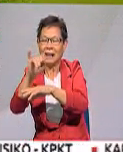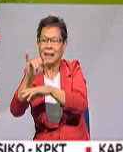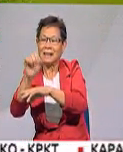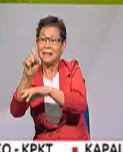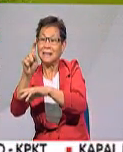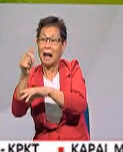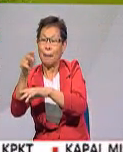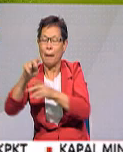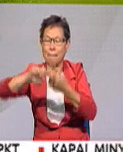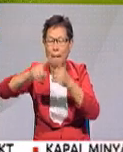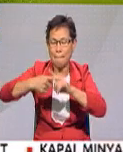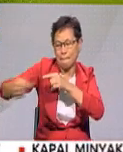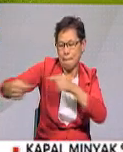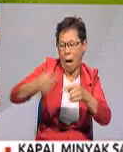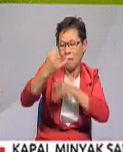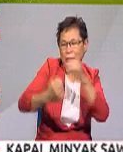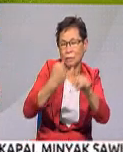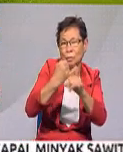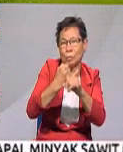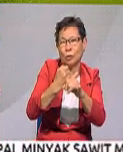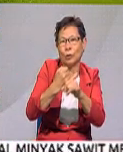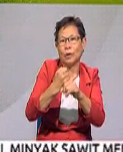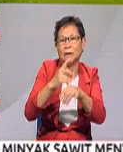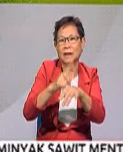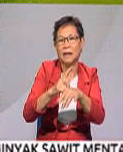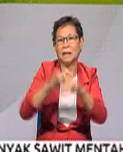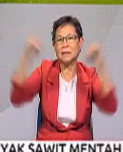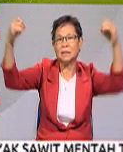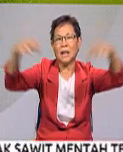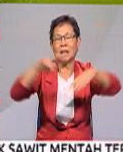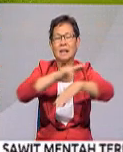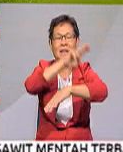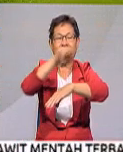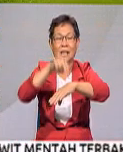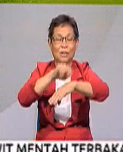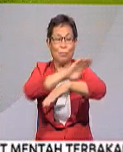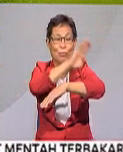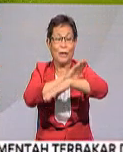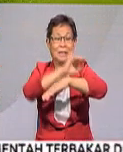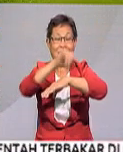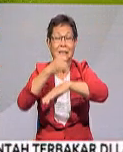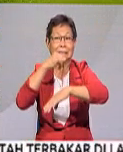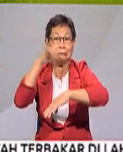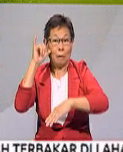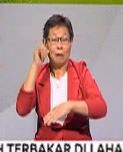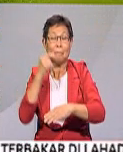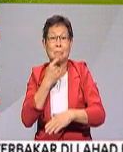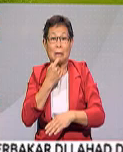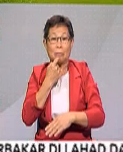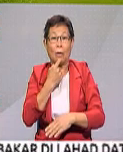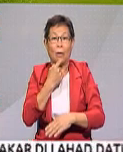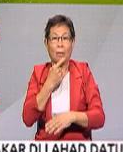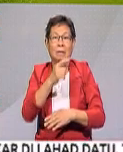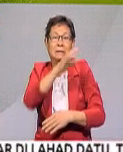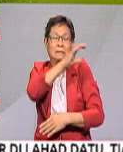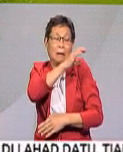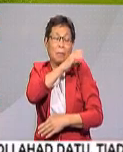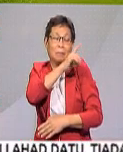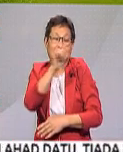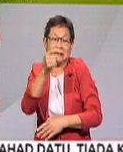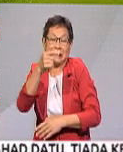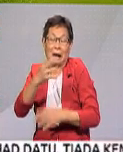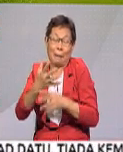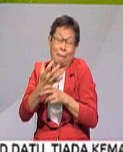dalam persahabatan antarabangsa Tier 1 di Stadium Nasional Bukit Jalil semalam disifatkan oleh pengendali Tan Cheng Ho sebagai